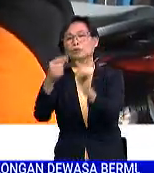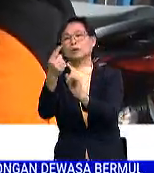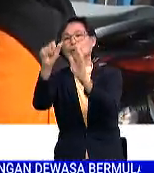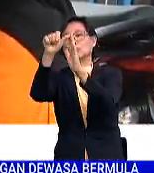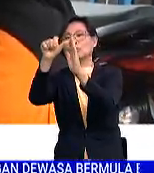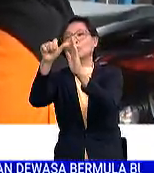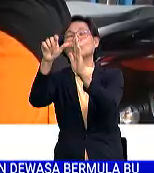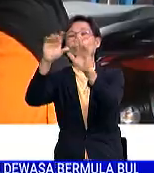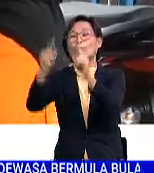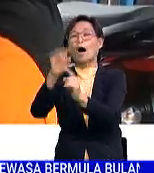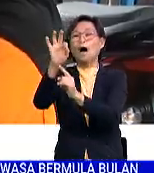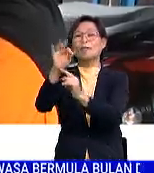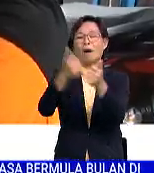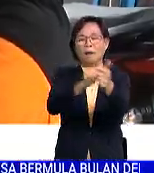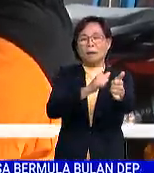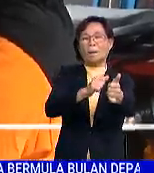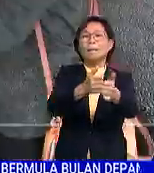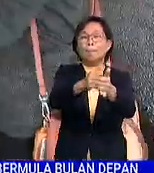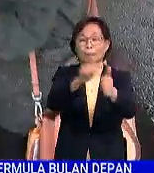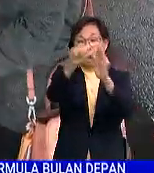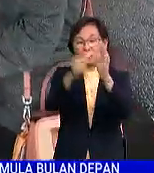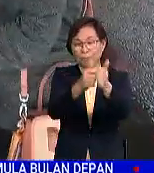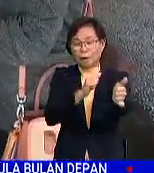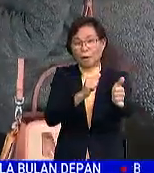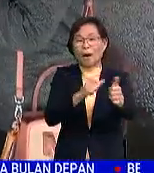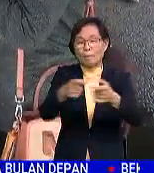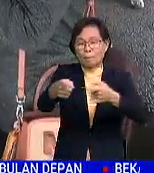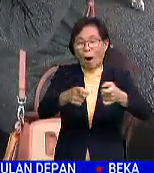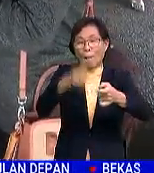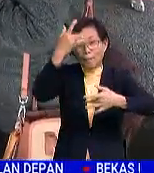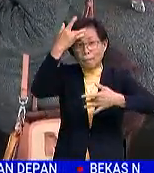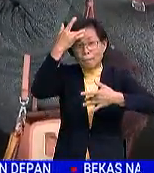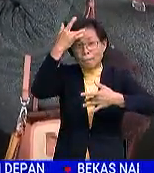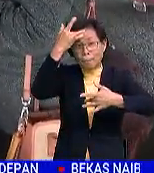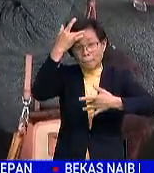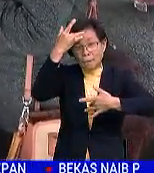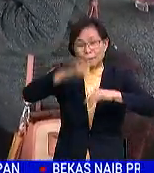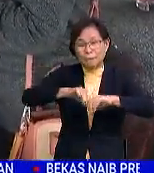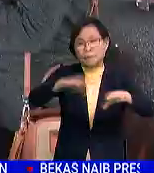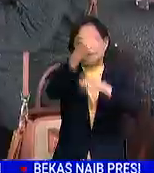18-1-F Akta Pencegahan dan Pengawalan Penyakit Berjangkit 1988.